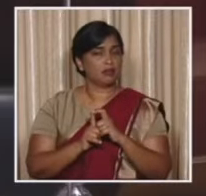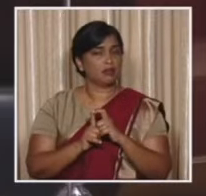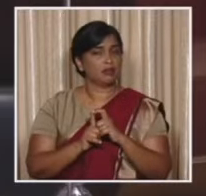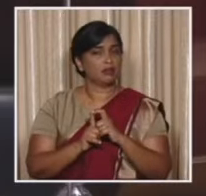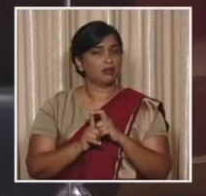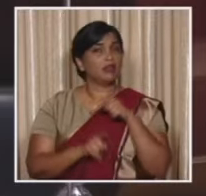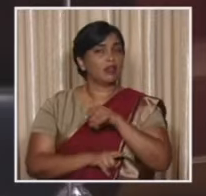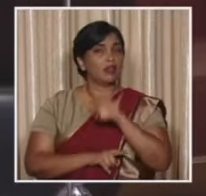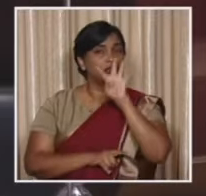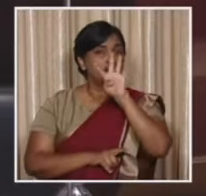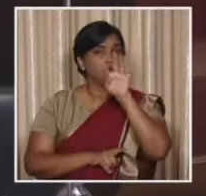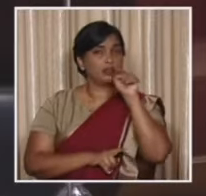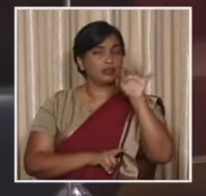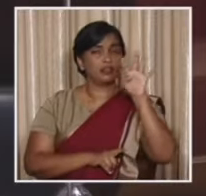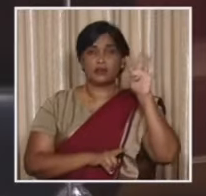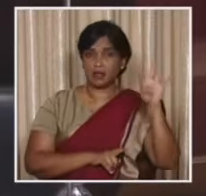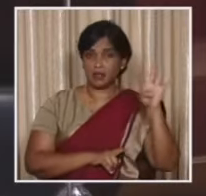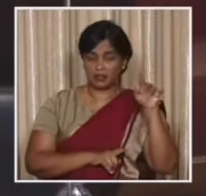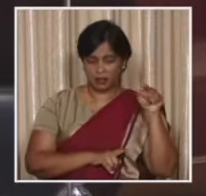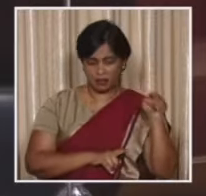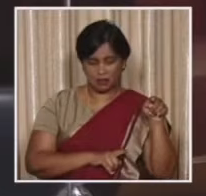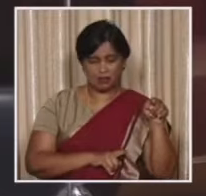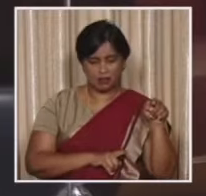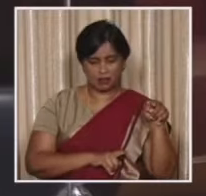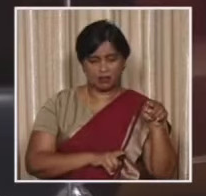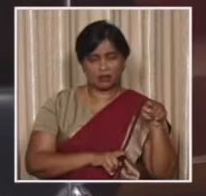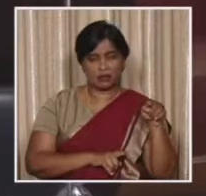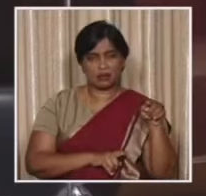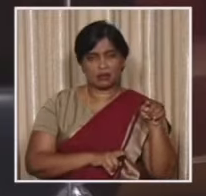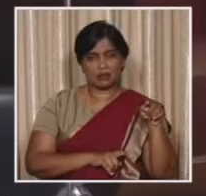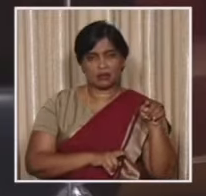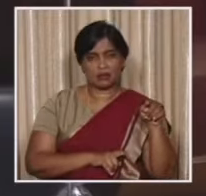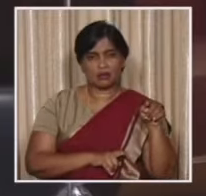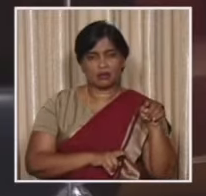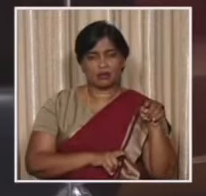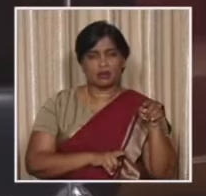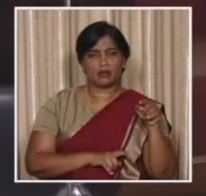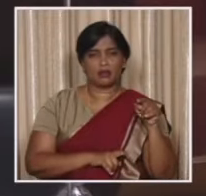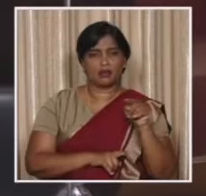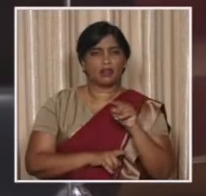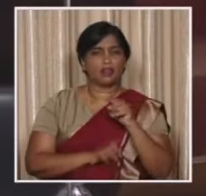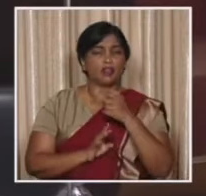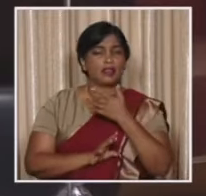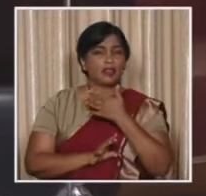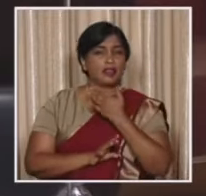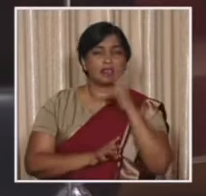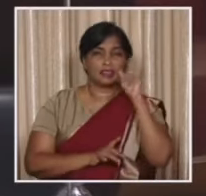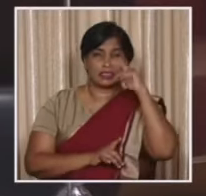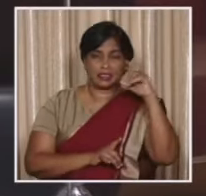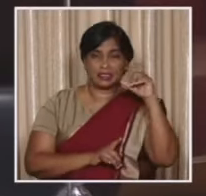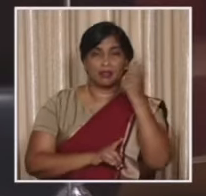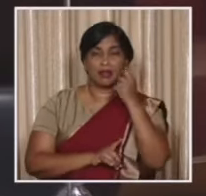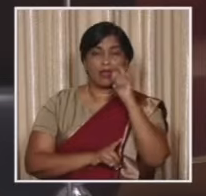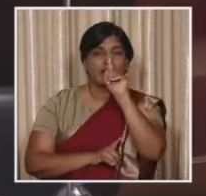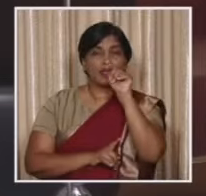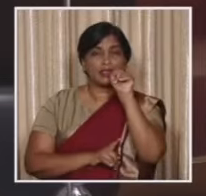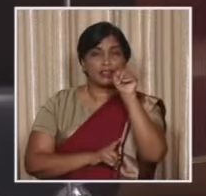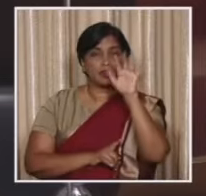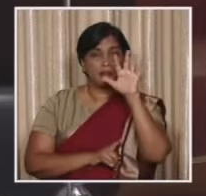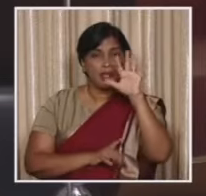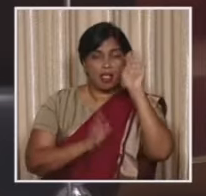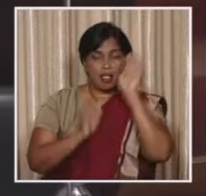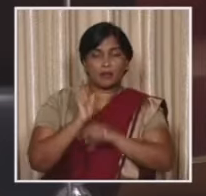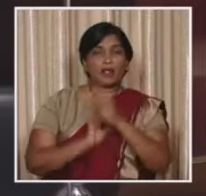එතකොට මේ 4.4 යුවාන් 1.5 අඩු කෙරුවාම තියෙන